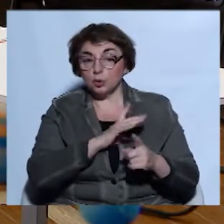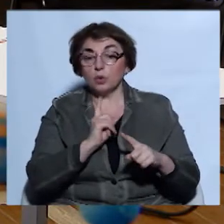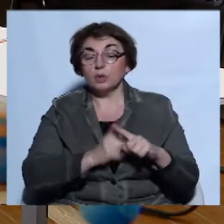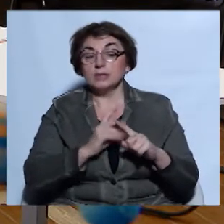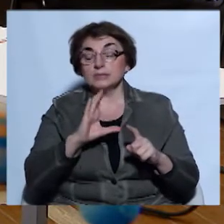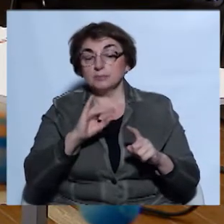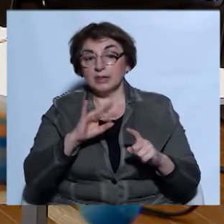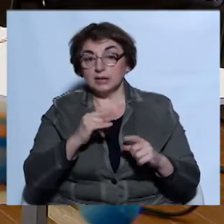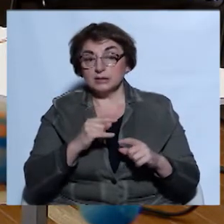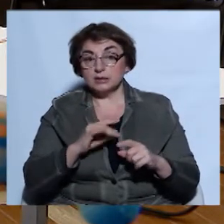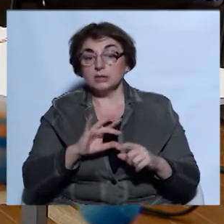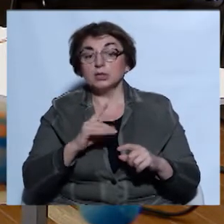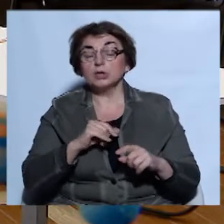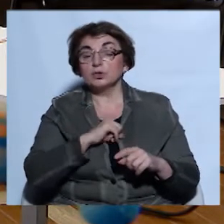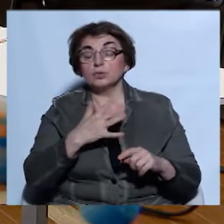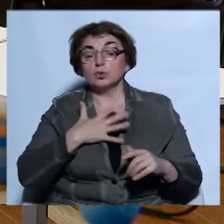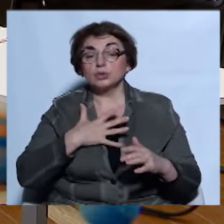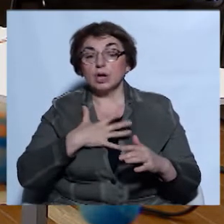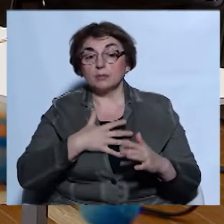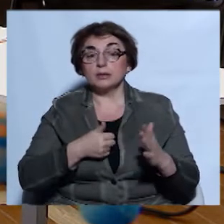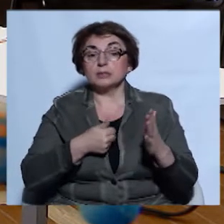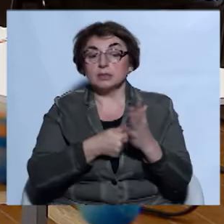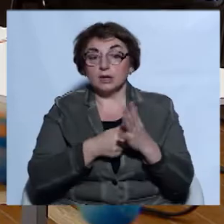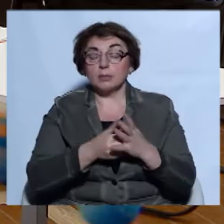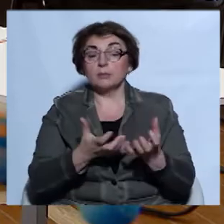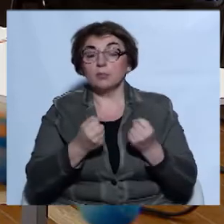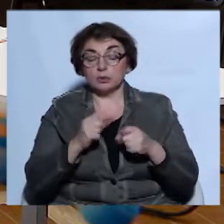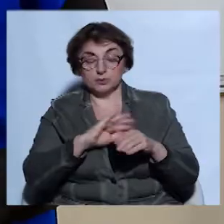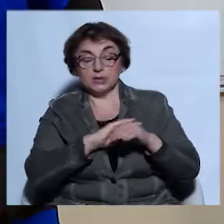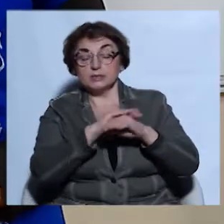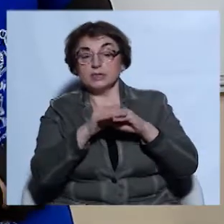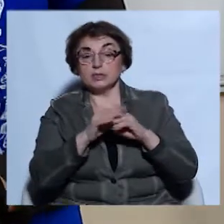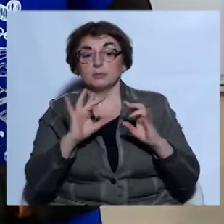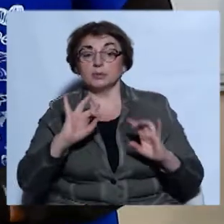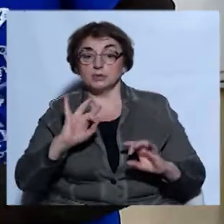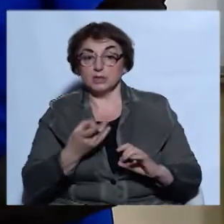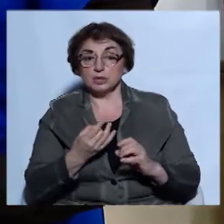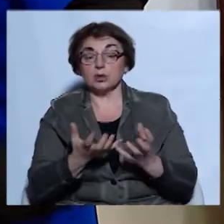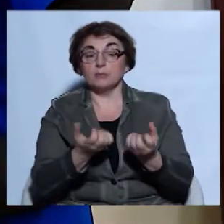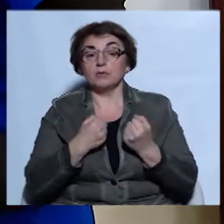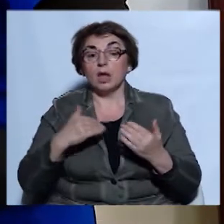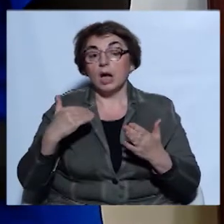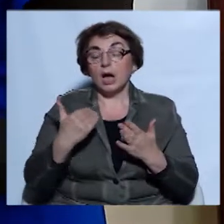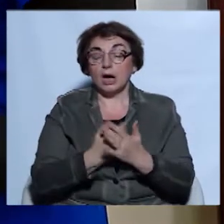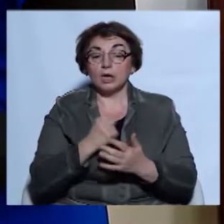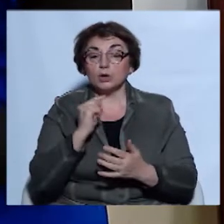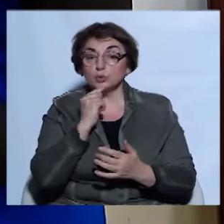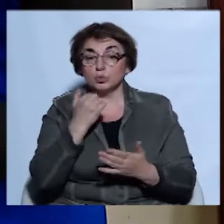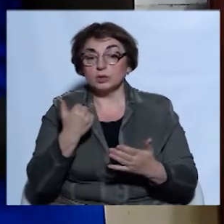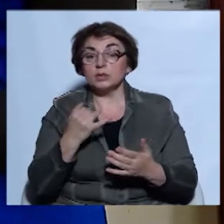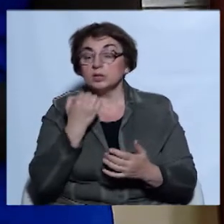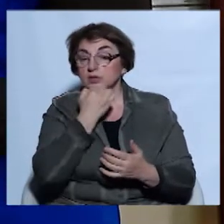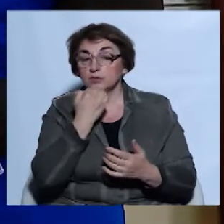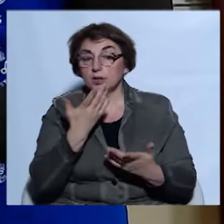იგი, მქონდა სპილენძი, ჟანგვადის საშუალებით მოხდა მისი ზედაპირის დაჟანგვა, მივიღეთ ახალი